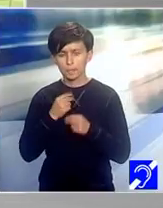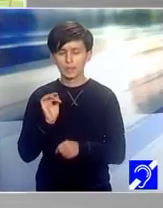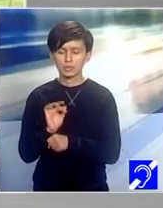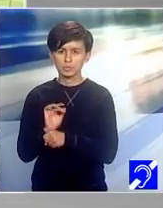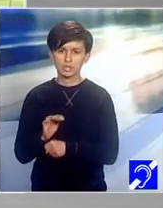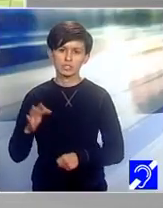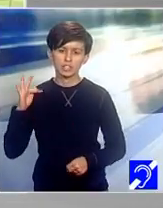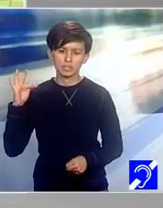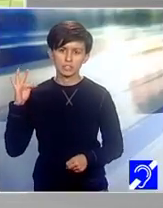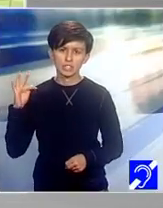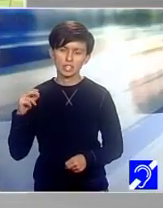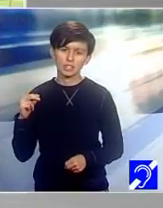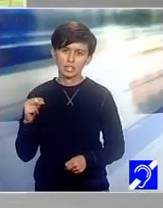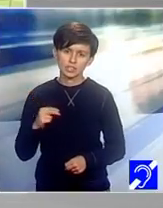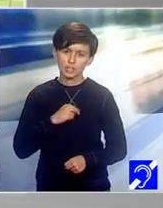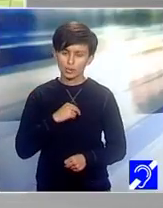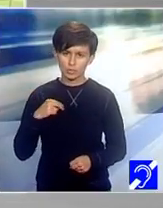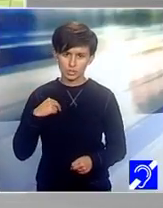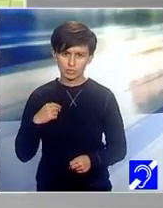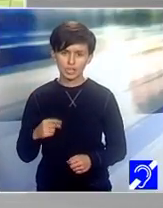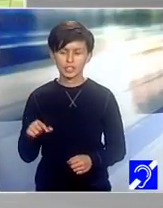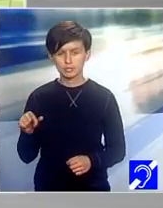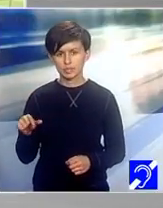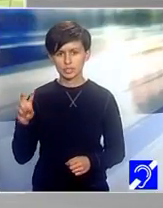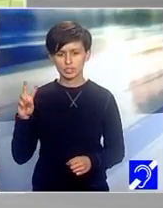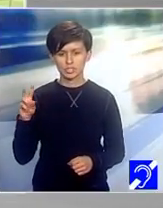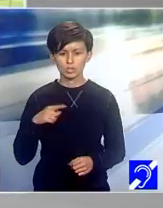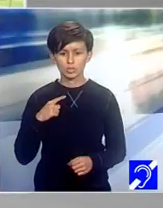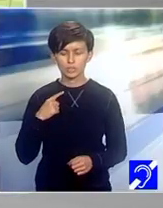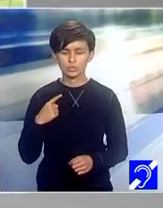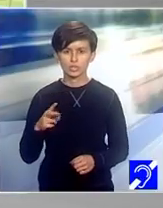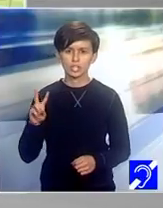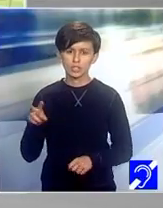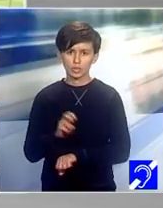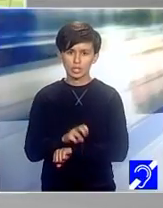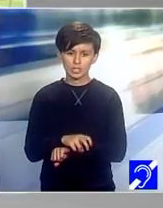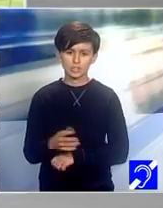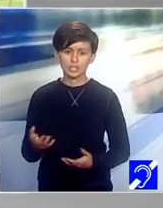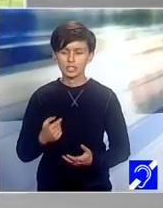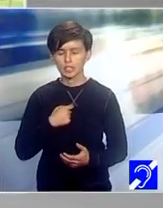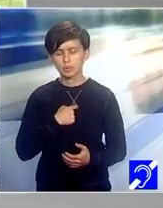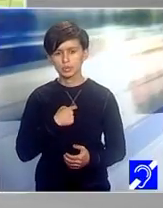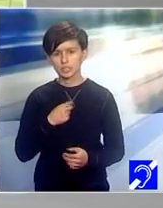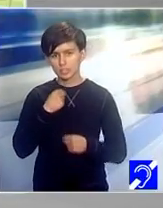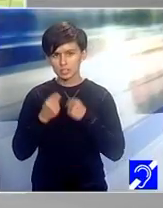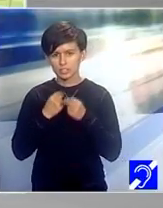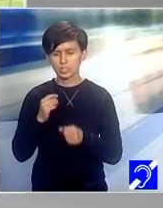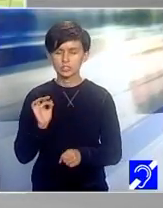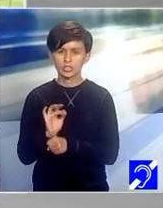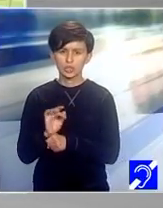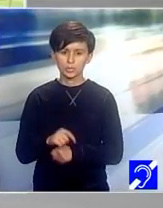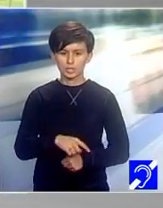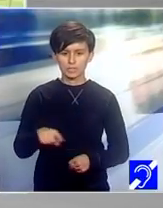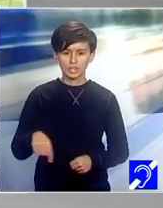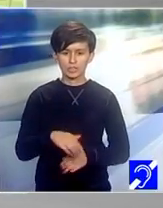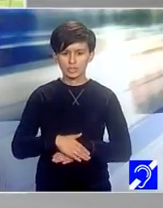sau împotriva Portugaliei. Cele două sunt două dintre candidatele care pot juca împotriva noastră la barajul deja